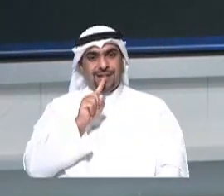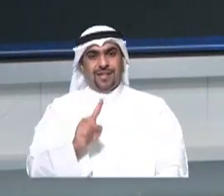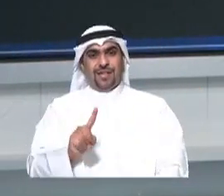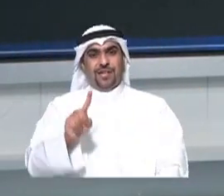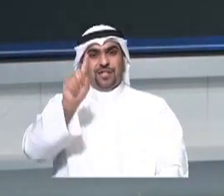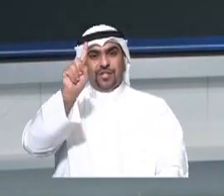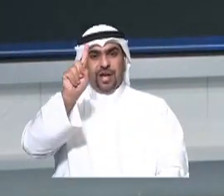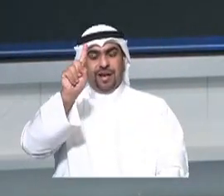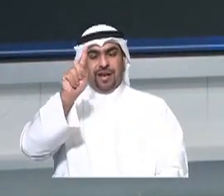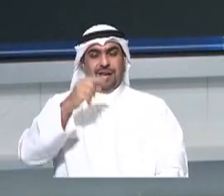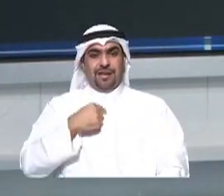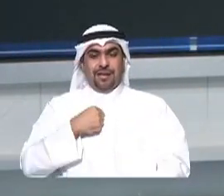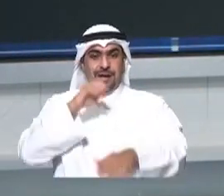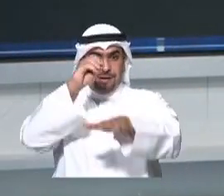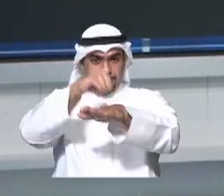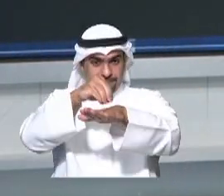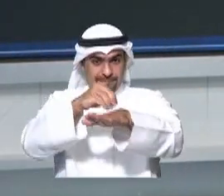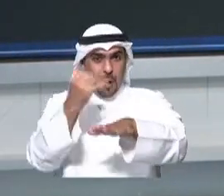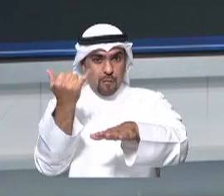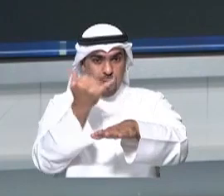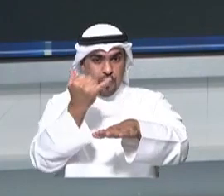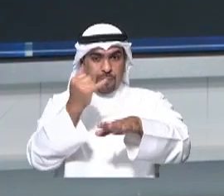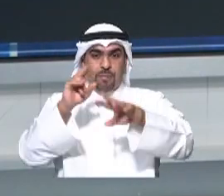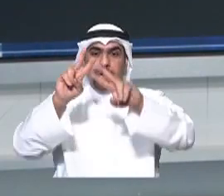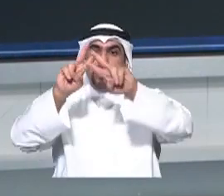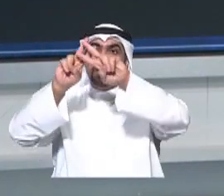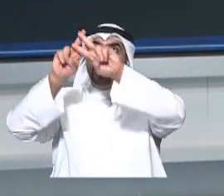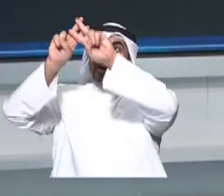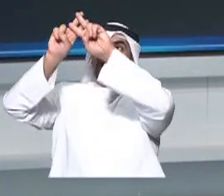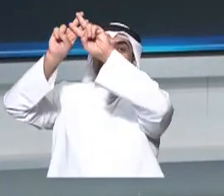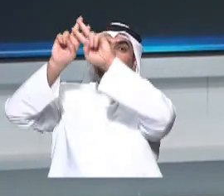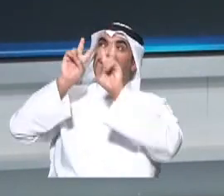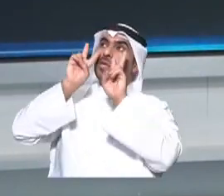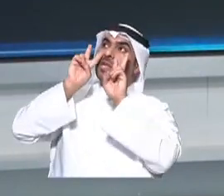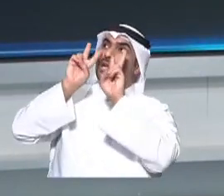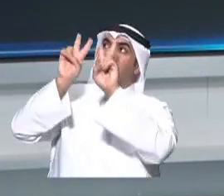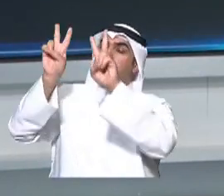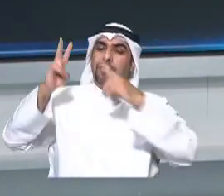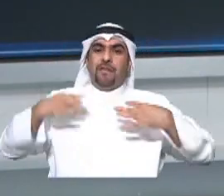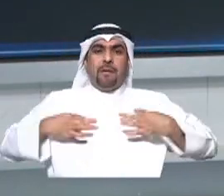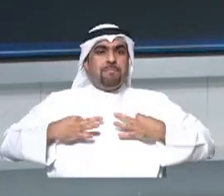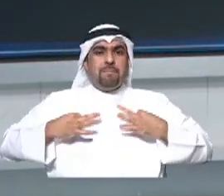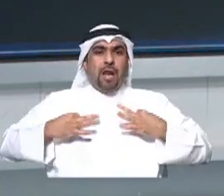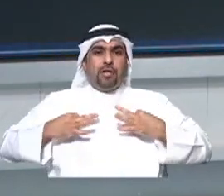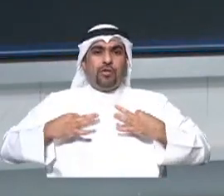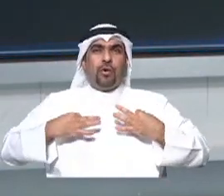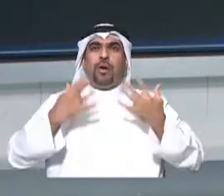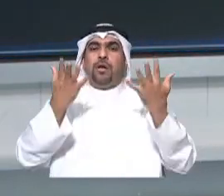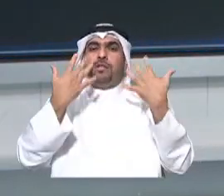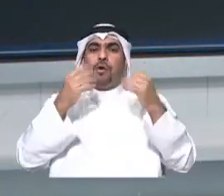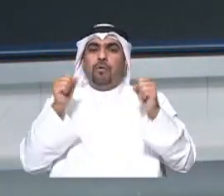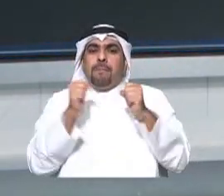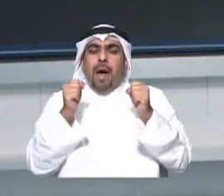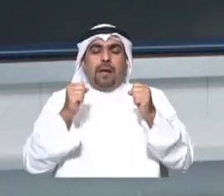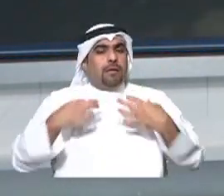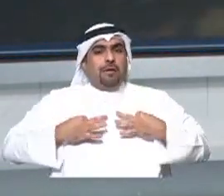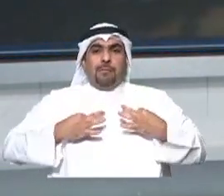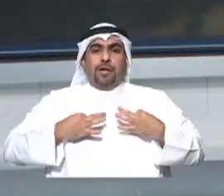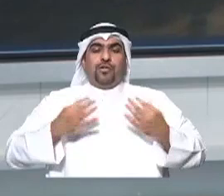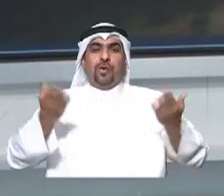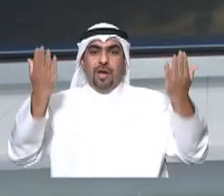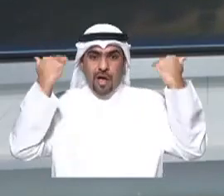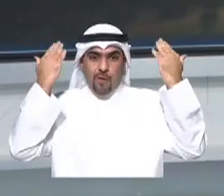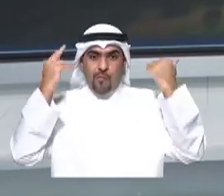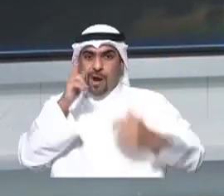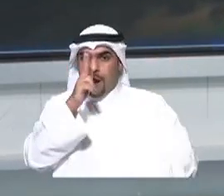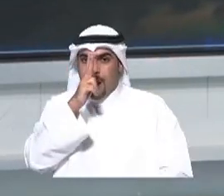ليس لها علاقة في تنبؤات الطقس، ولكن أهل البادية قديما كانوا يستدلون عبر هذه النجوم